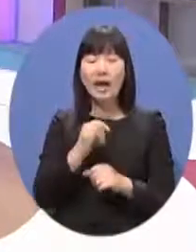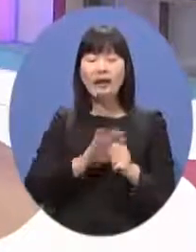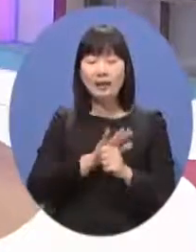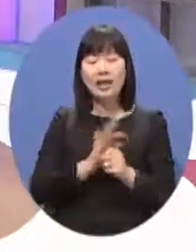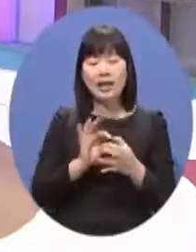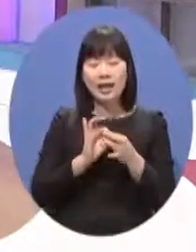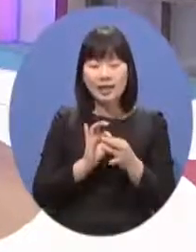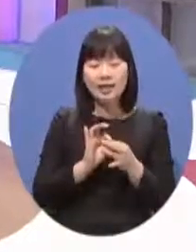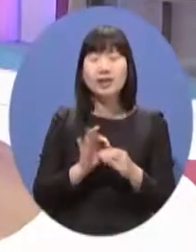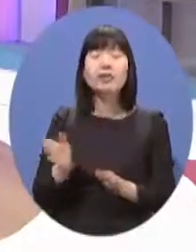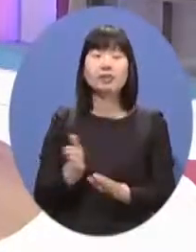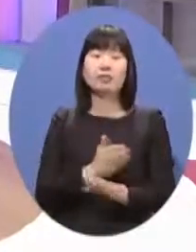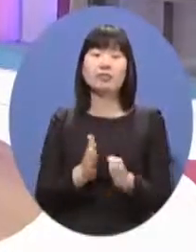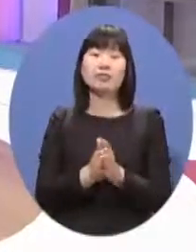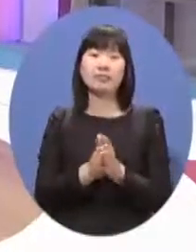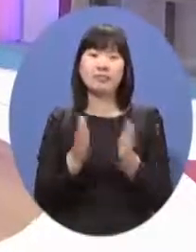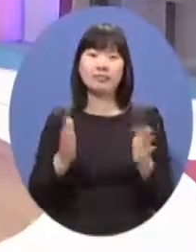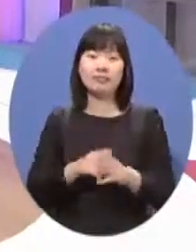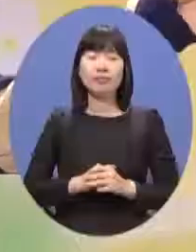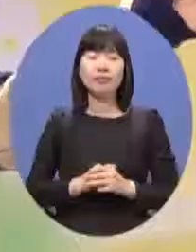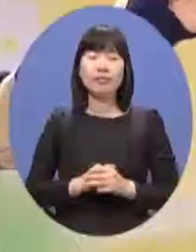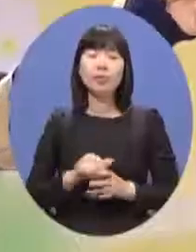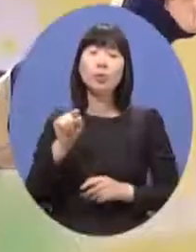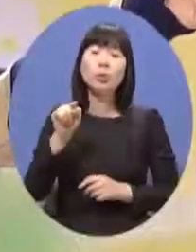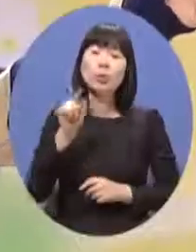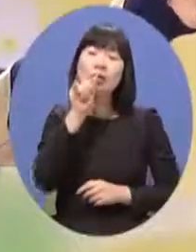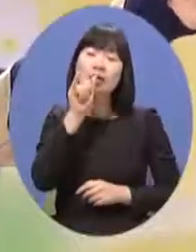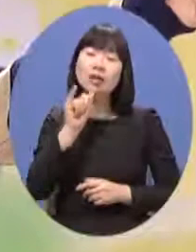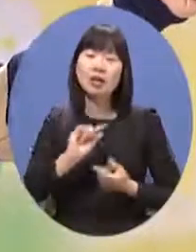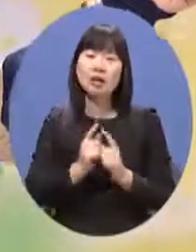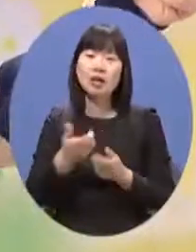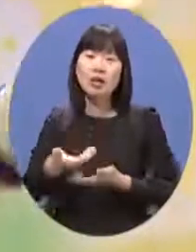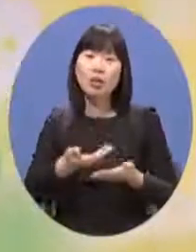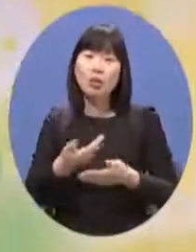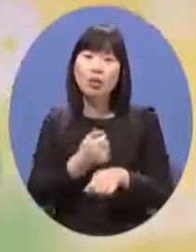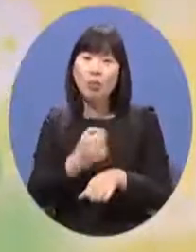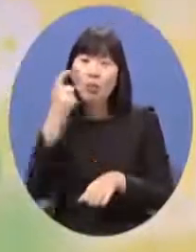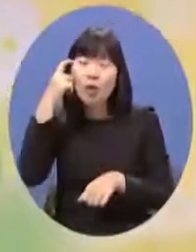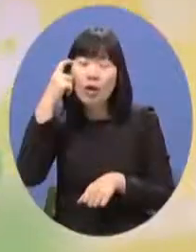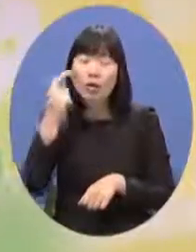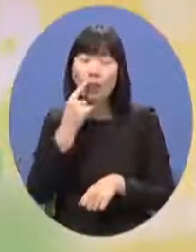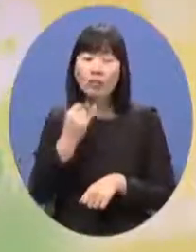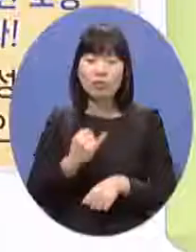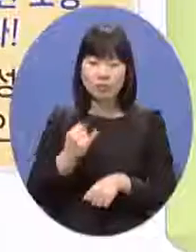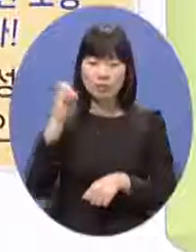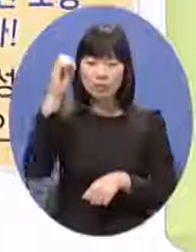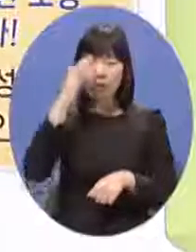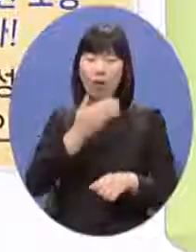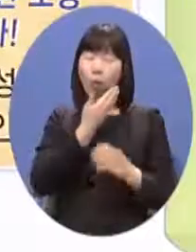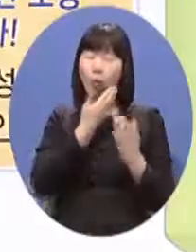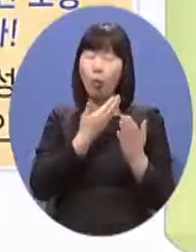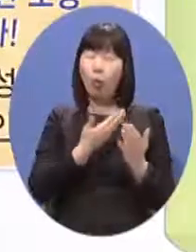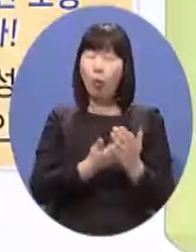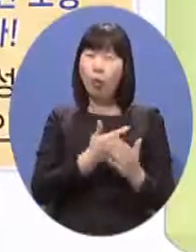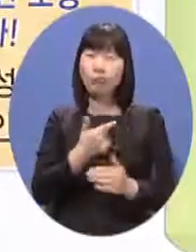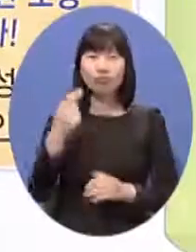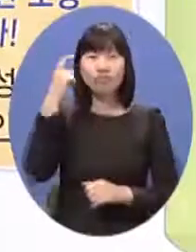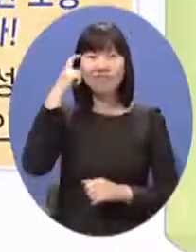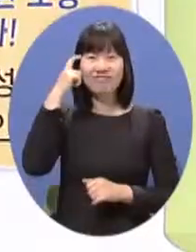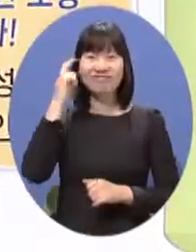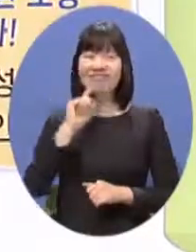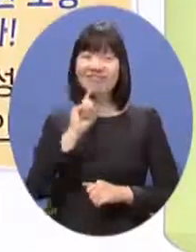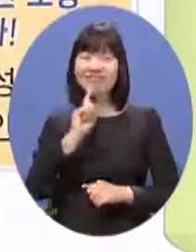결정됩니다. 그럼 조기 있는 상홍 씨? 네, 그래서 이때 그 예. 어머니들이 갑자기 무지 중요하구나 이런 네. 생각이 드셨을